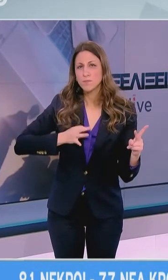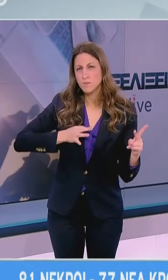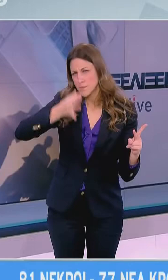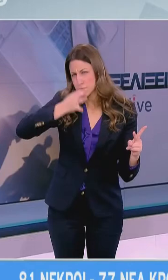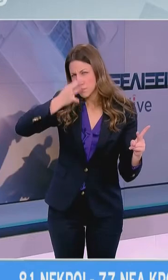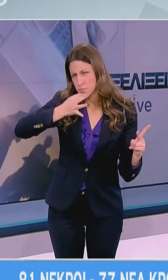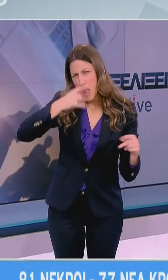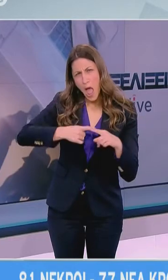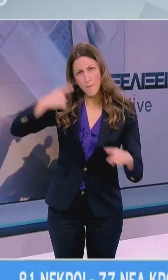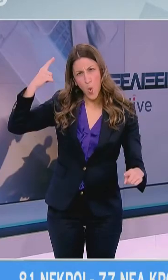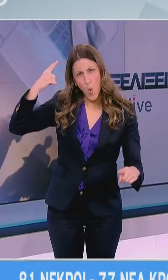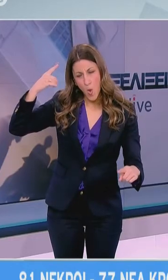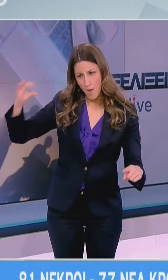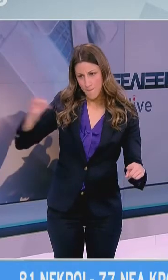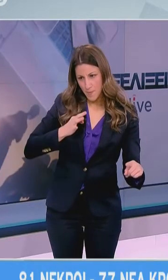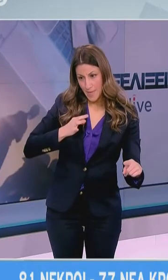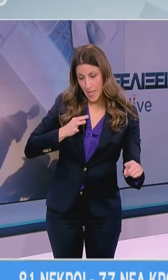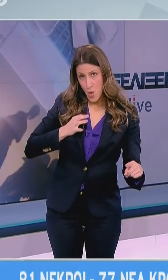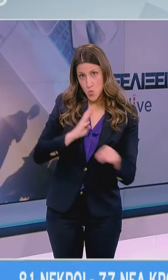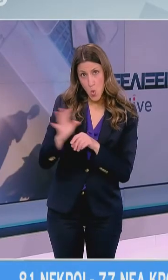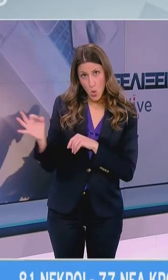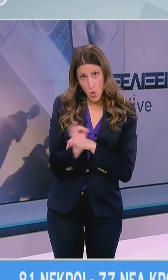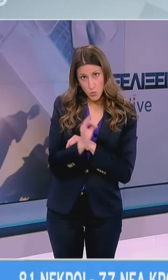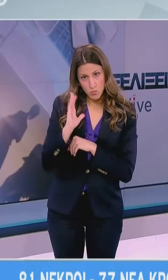να εκδηλώσει και πιο ήπια συμπτώματα αν μολυθεί από κορονοϊό?